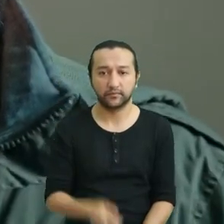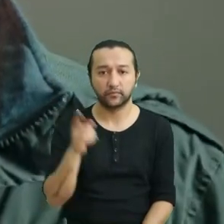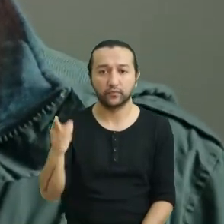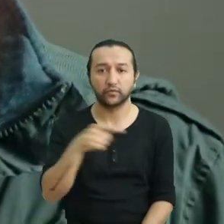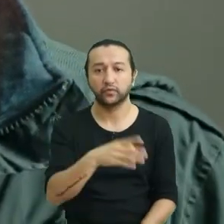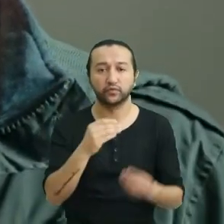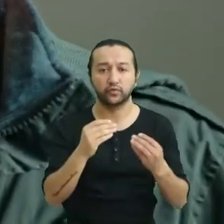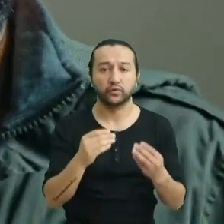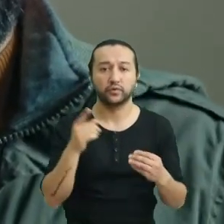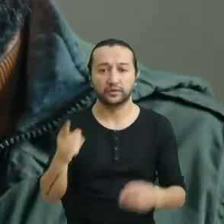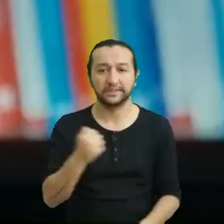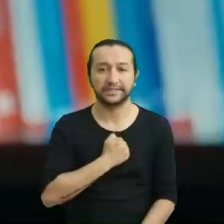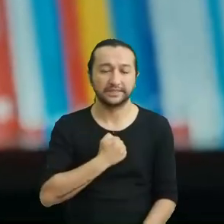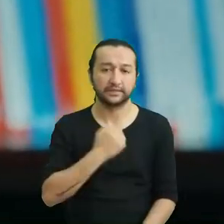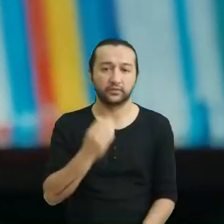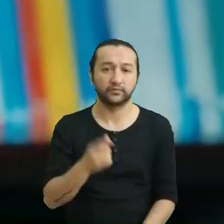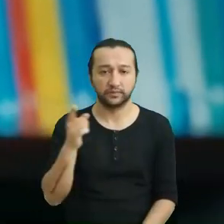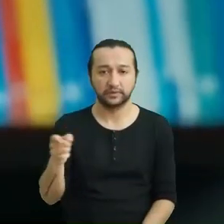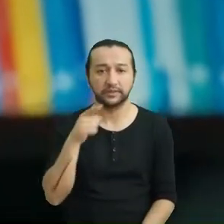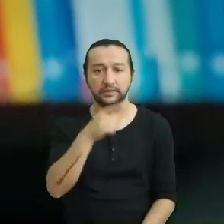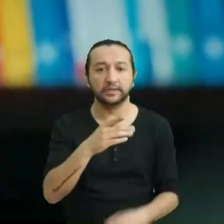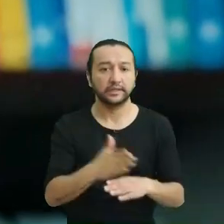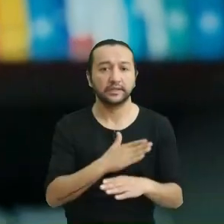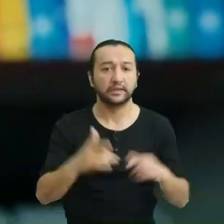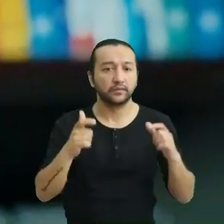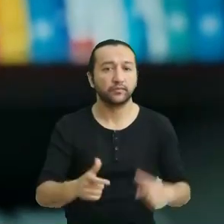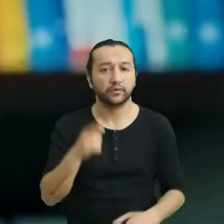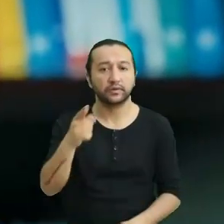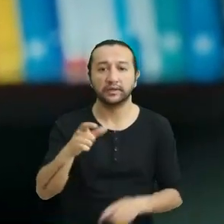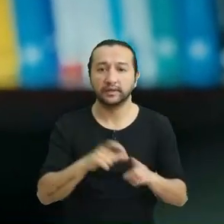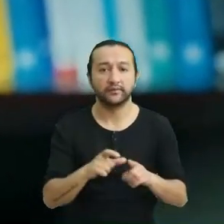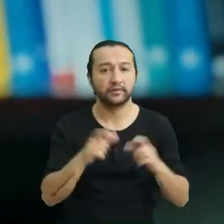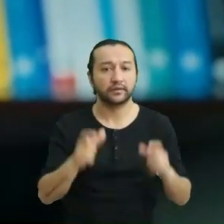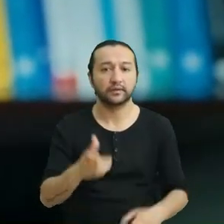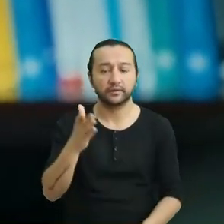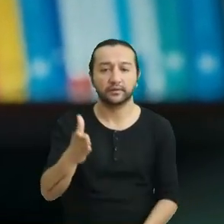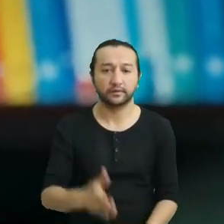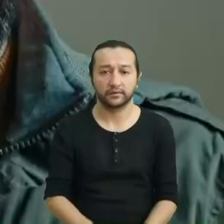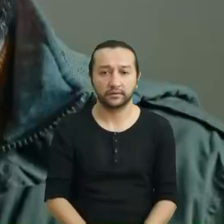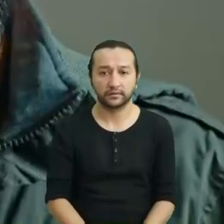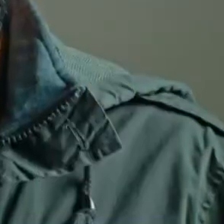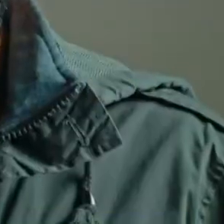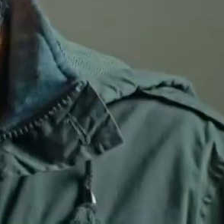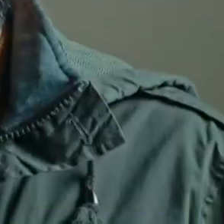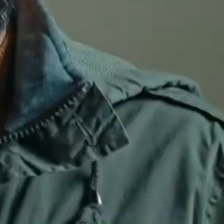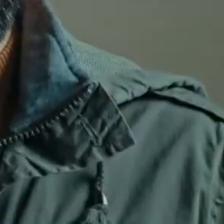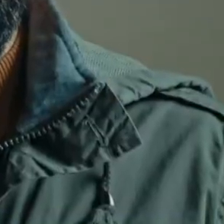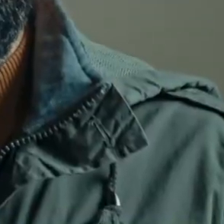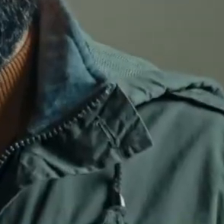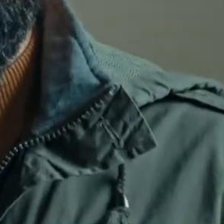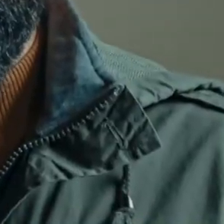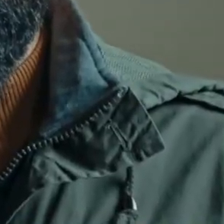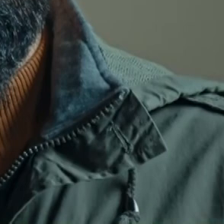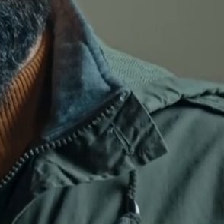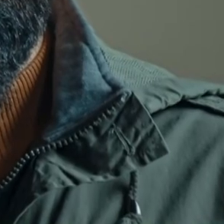Bunun çok canı sıkılmış. Sen niye buradasın peki Devran? Devran ne diyeceğini bilmez halde çaresiz